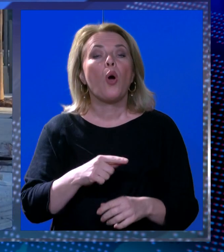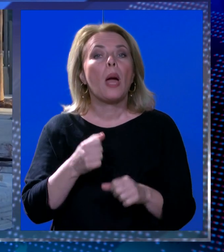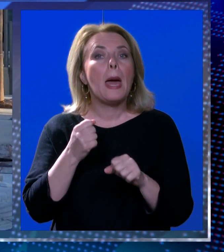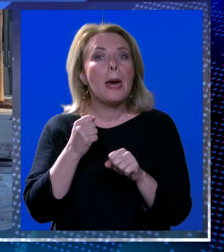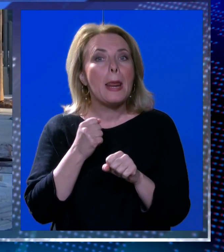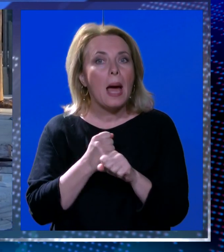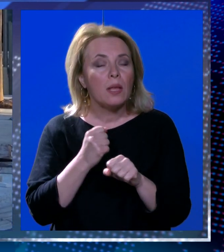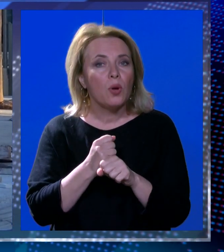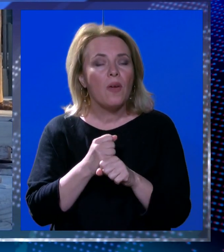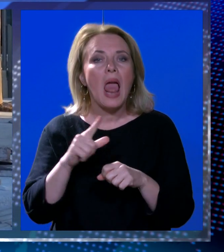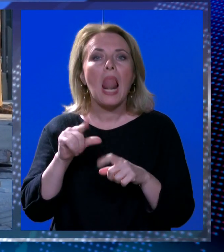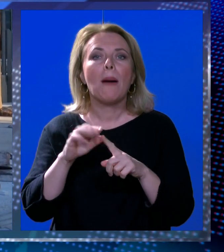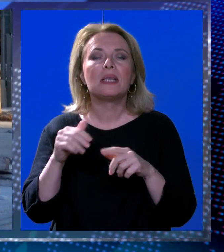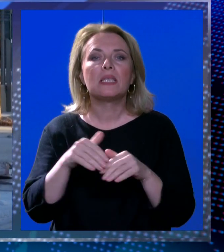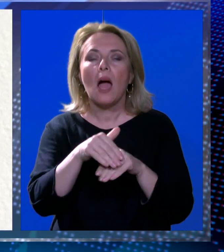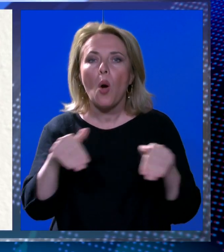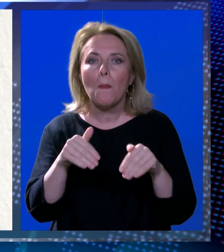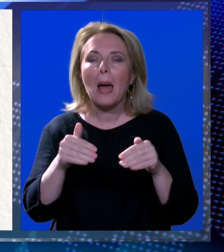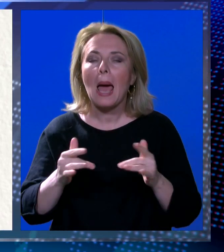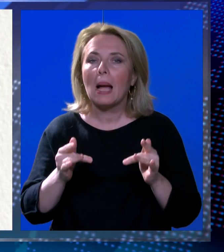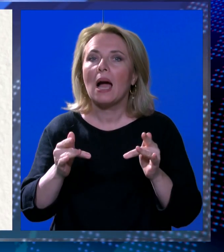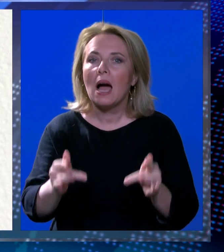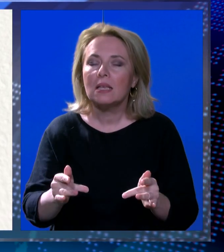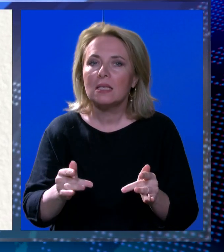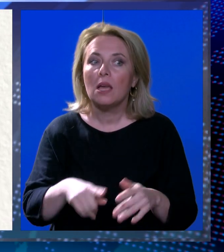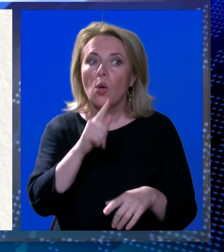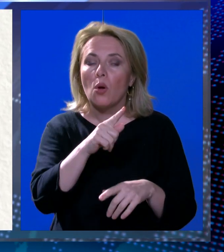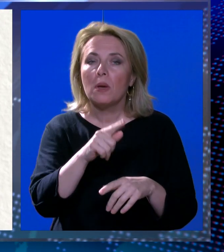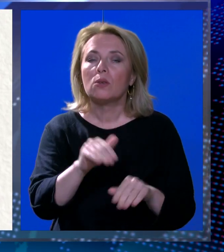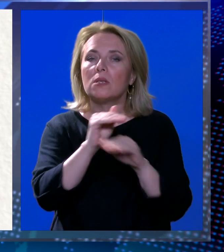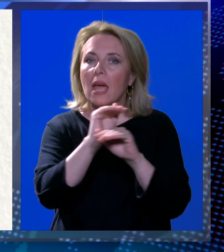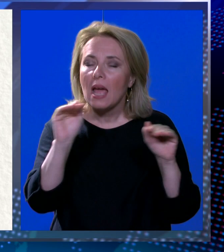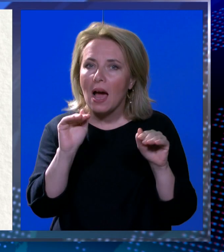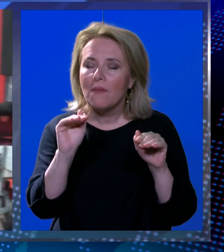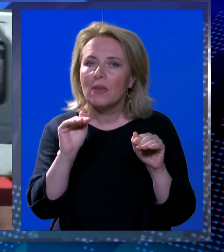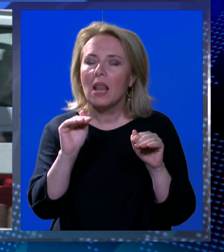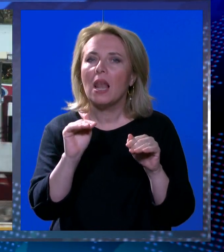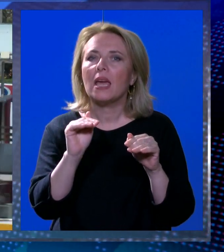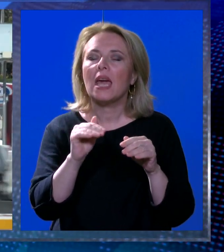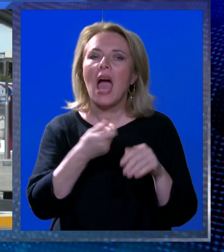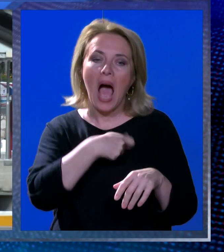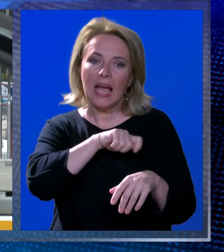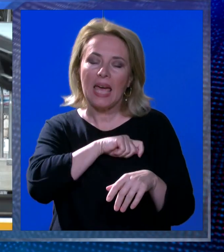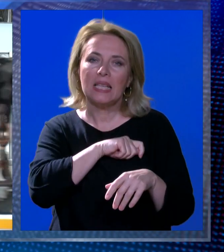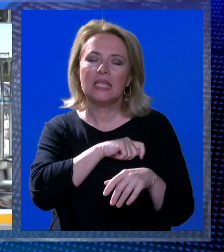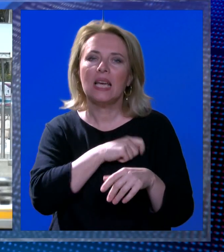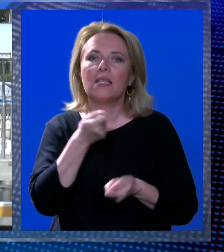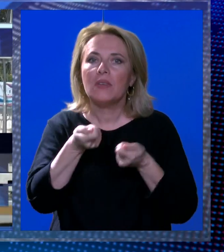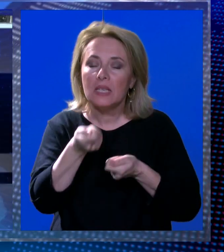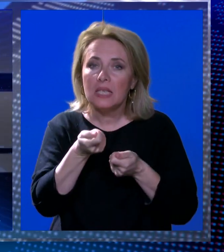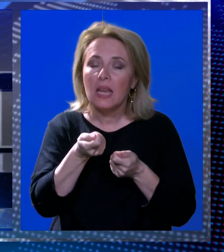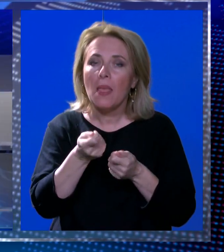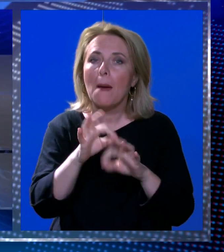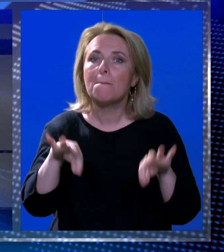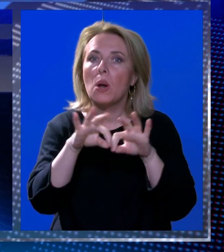Dok radovi na Lapadskoj obali kasne, o svemu su se oglasili iz Središnje agencije za financiranje i ugovaranje programa i projekata Europske unije.